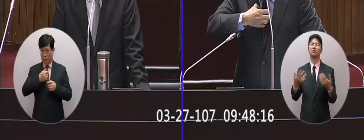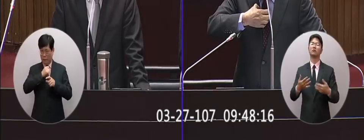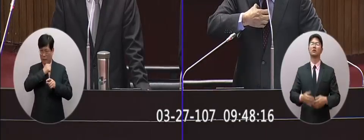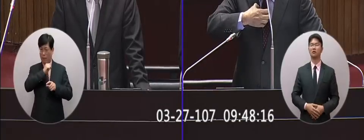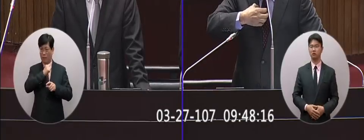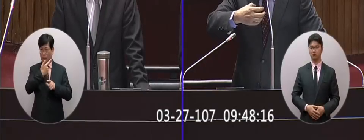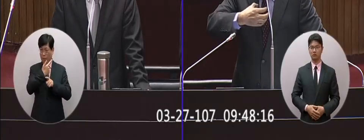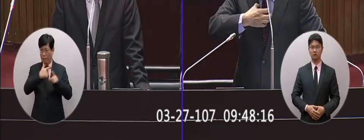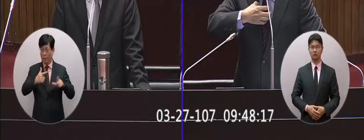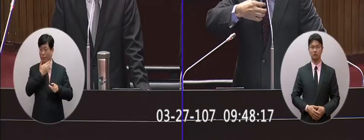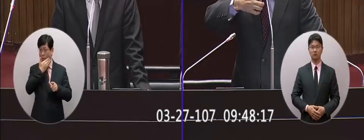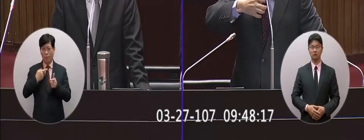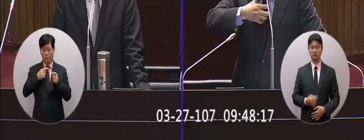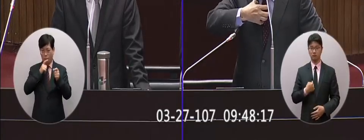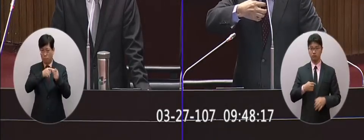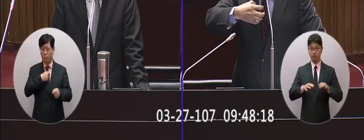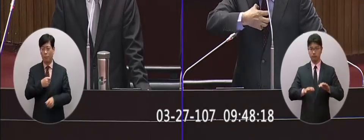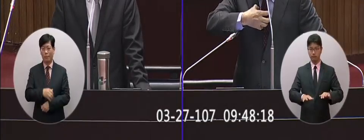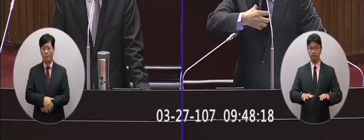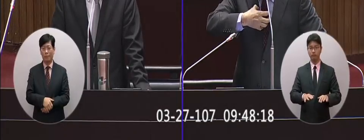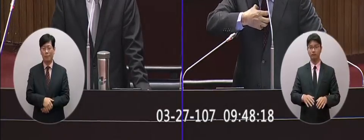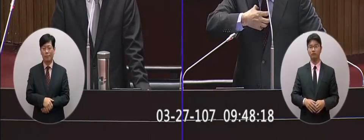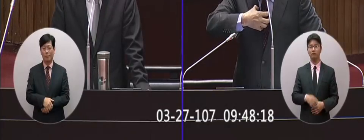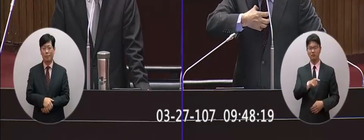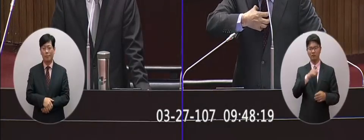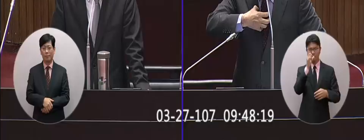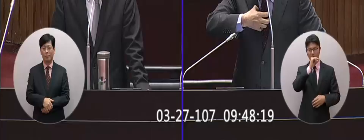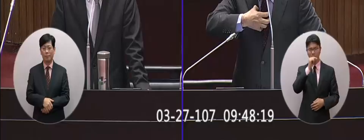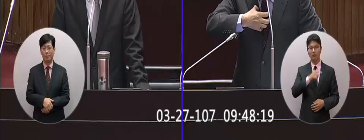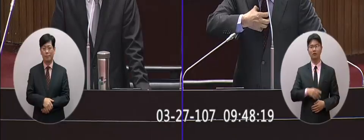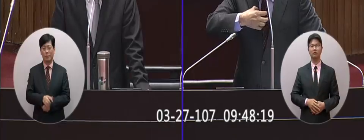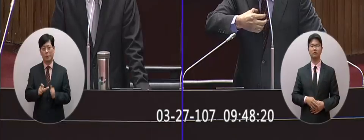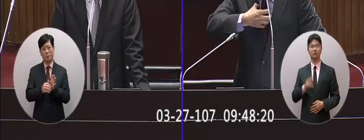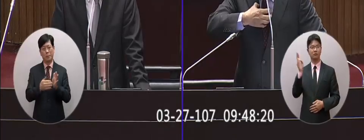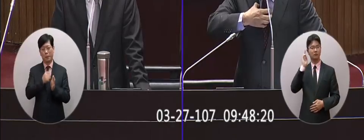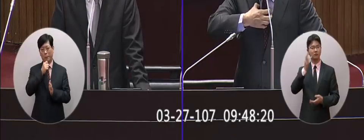最大利益啦。 所以你常常安尼的讲的。